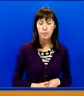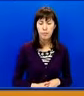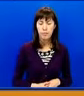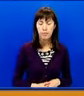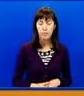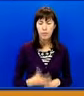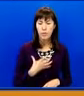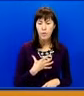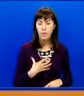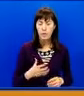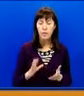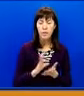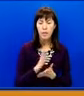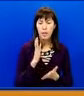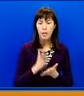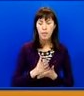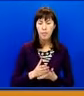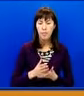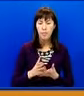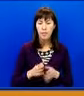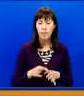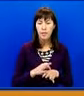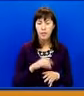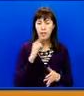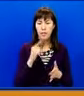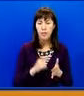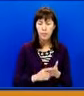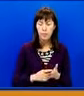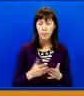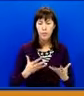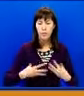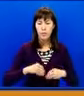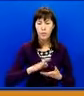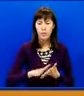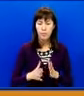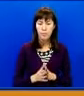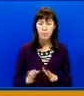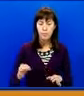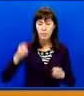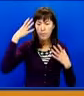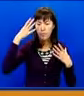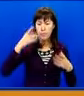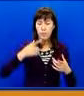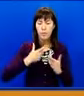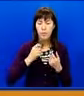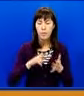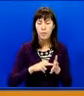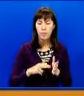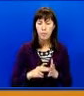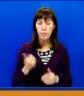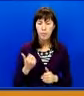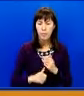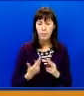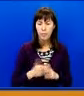Очень важно, что статья содержит ряд конкретных мер в виде актуальных на сегодняшний день общественно-политических и культурно-просветительских проектов,